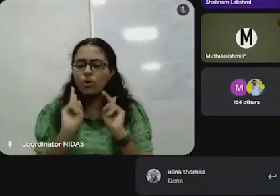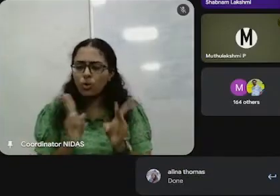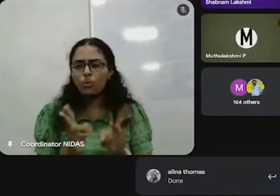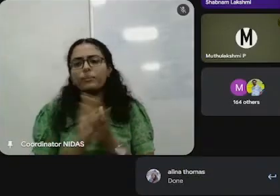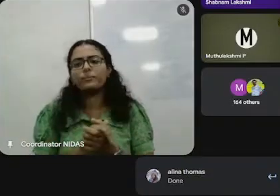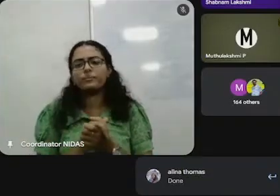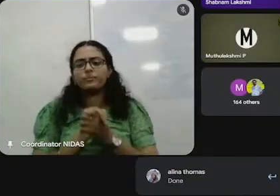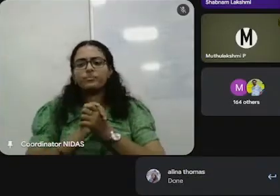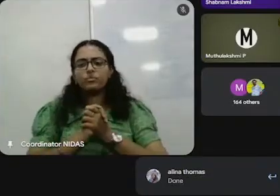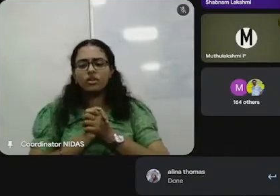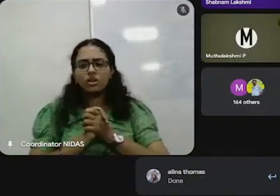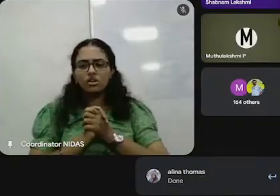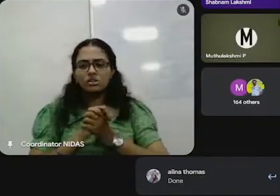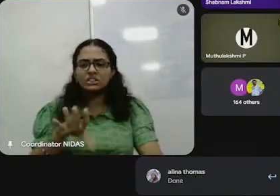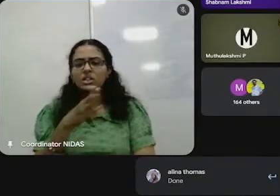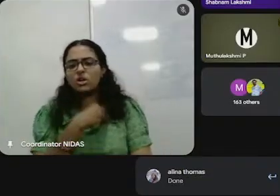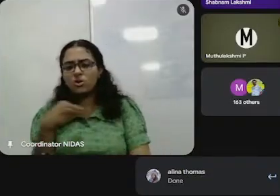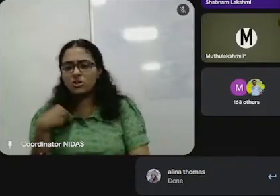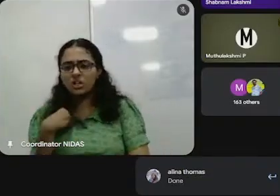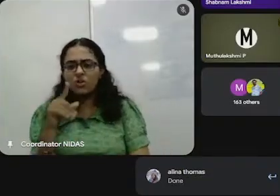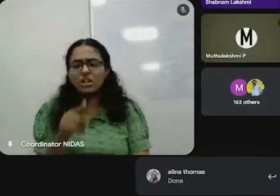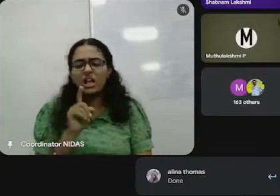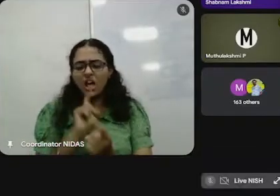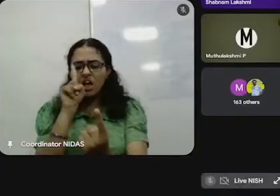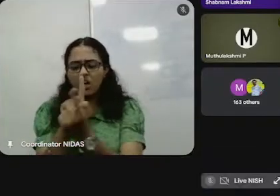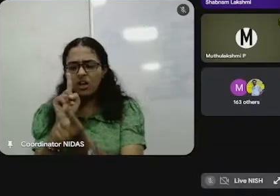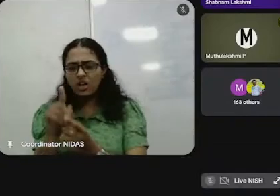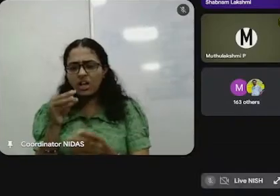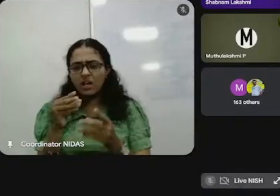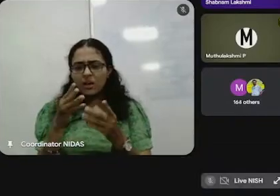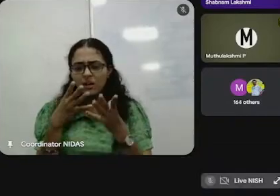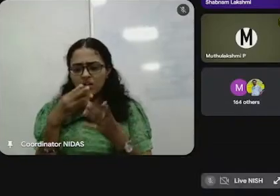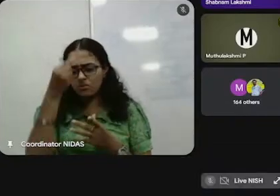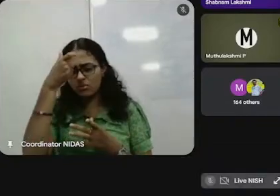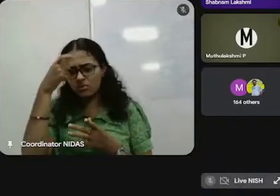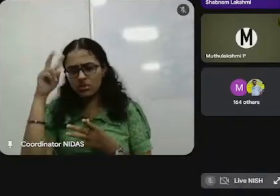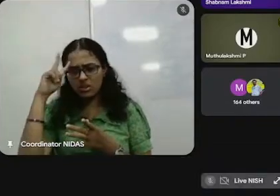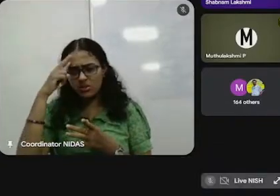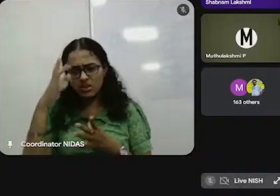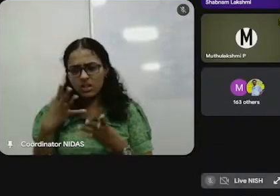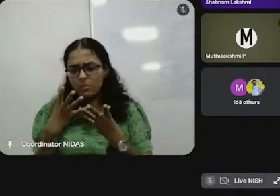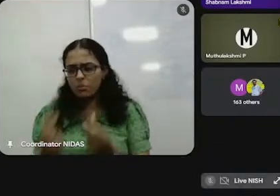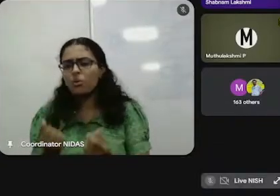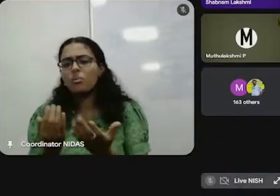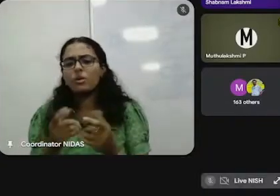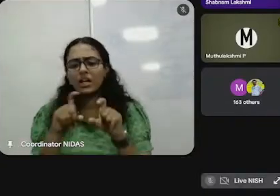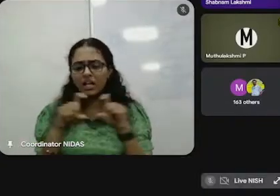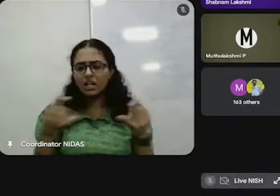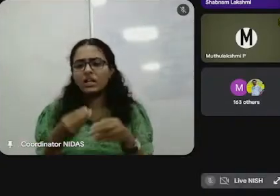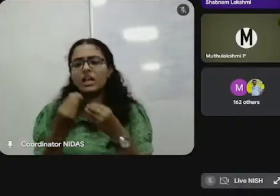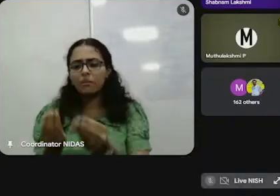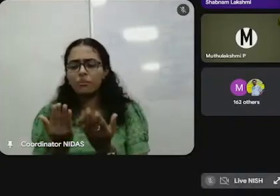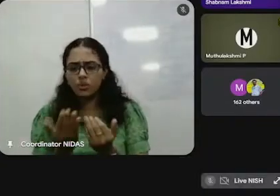ഒരു എനിക്ക് തോന്നുന്നു ഒരു ഡോക്ടറെ കണ്ടിട്ട് ഡോക്ടറിന് മാത്രമേ ഈ രീതിയിലുള്ള സംശയങ്ങളെ കുറച്ചുകൂടെ നിങ്ങൾക്ക് ക്ലാരിഫൈ ചെയ്ത് തരാനായിട്ട്